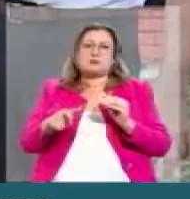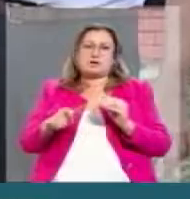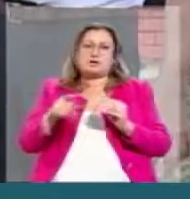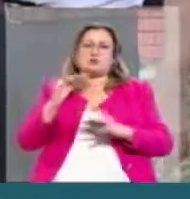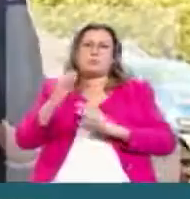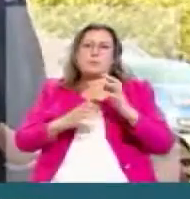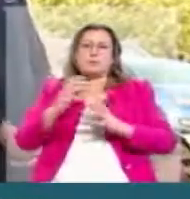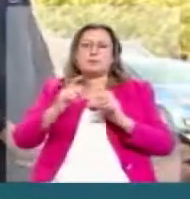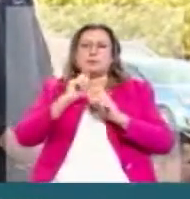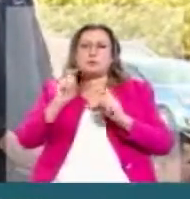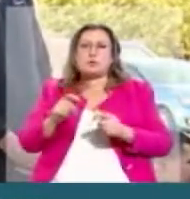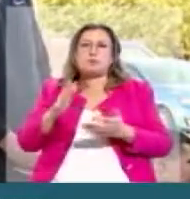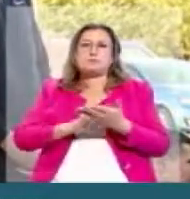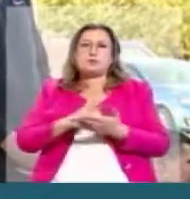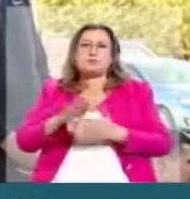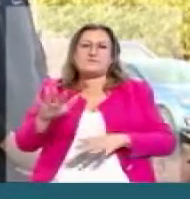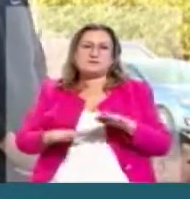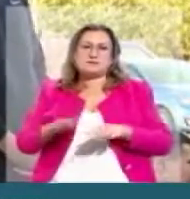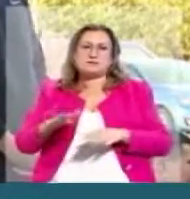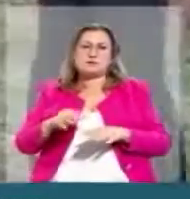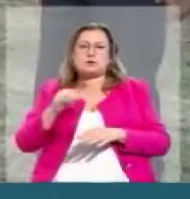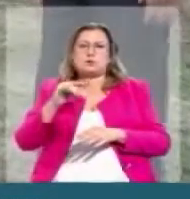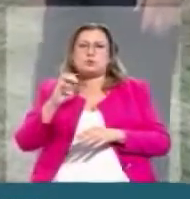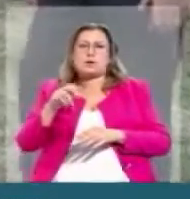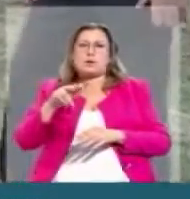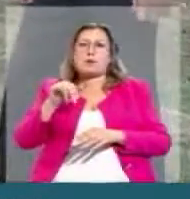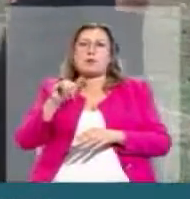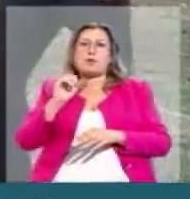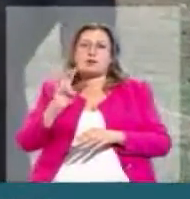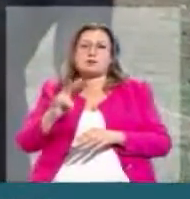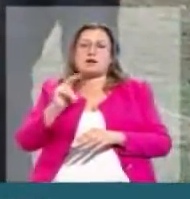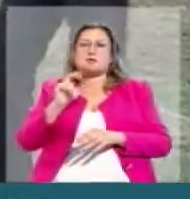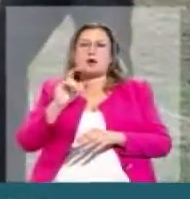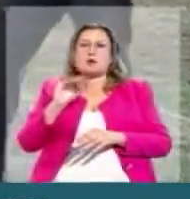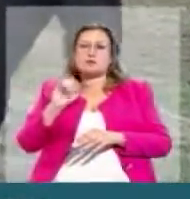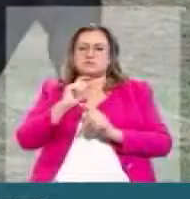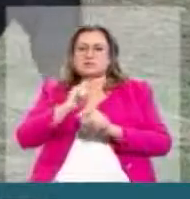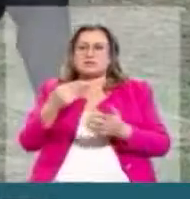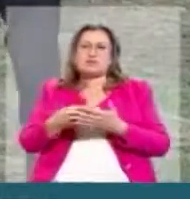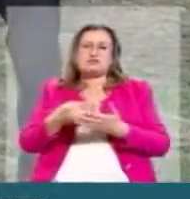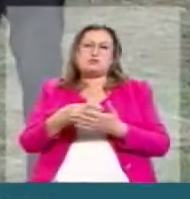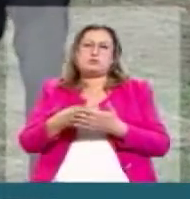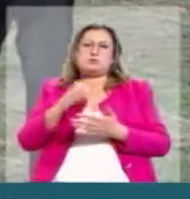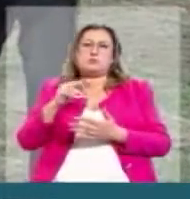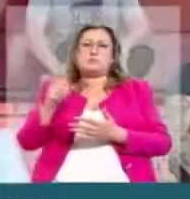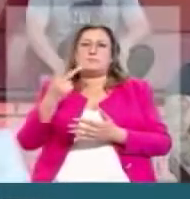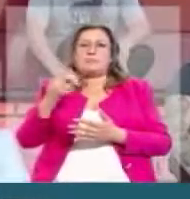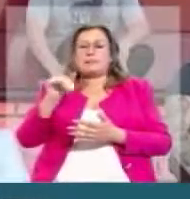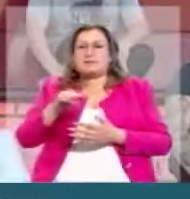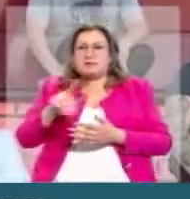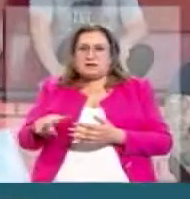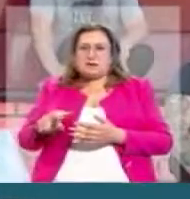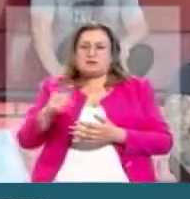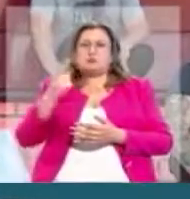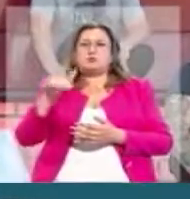тенге. Чемпионы, призеры в абсолютной весовой категории Туе Плуан, казак Кюресе, награждены денежными призами на сумму 200 тысяч